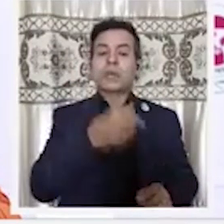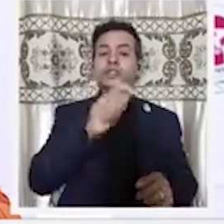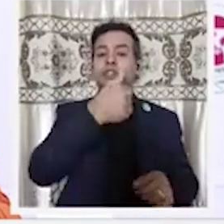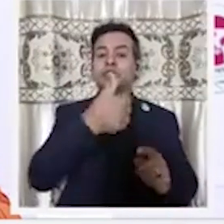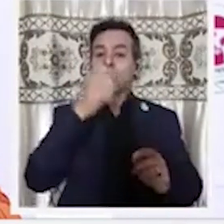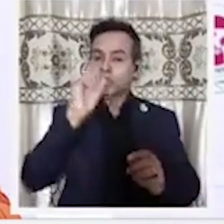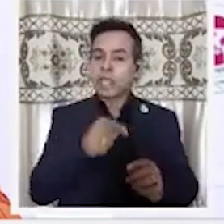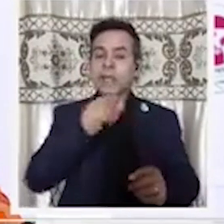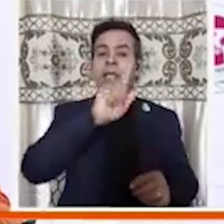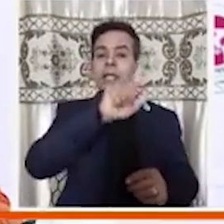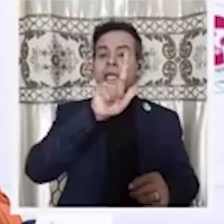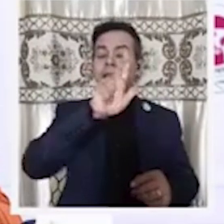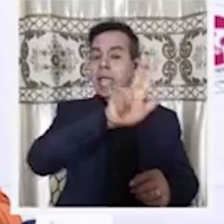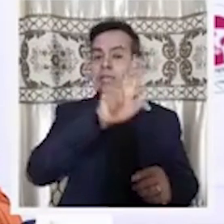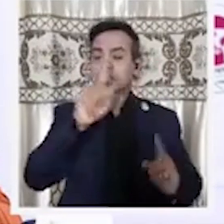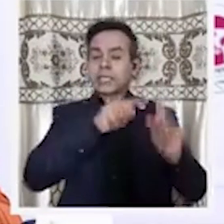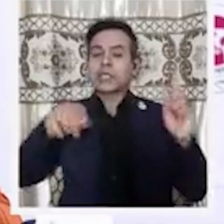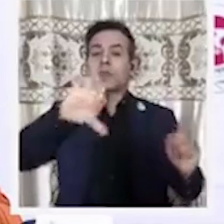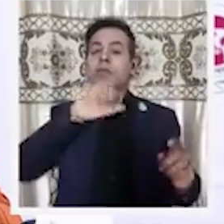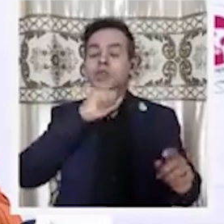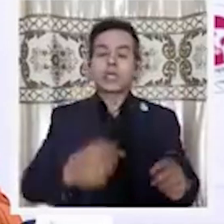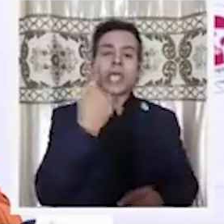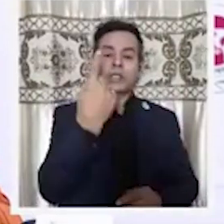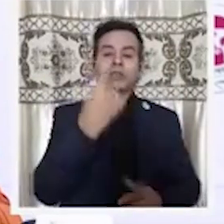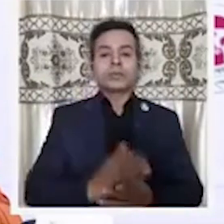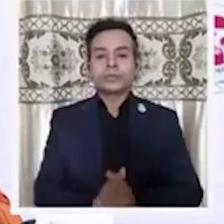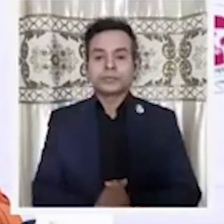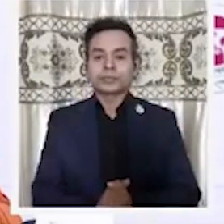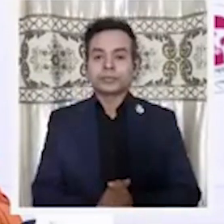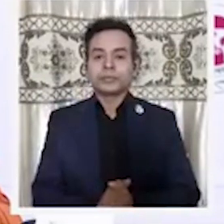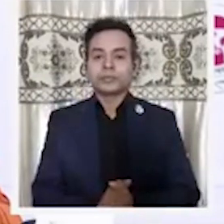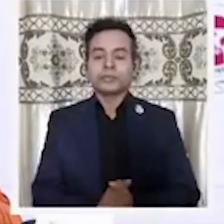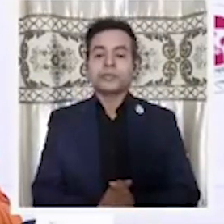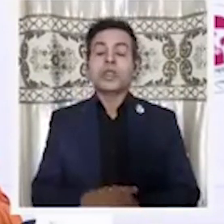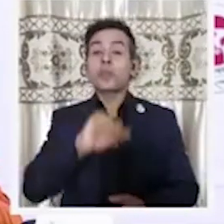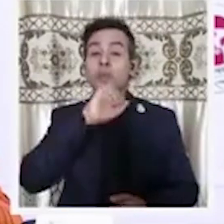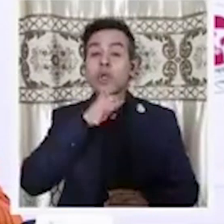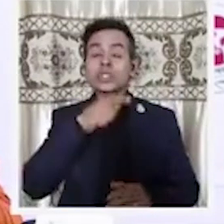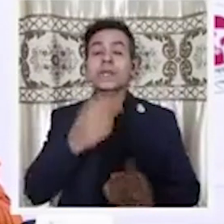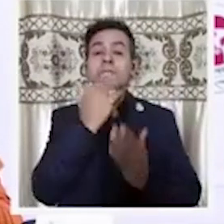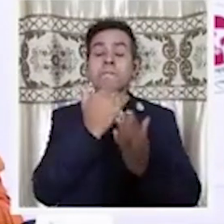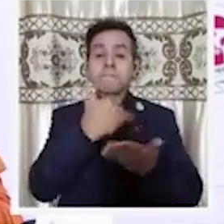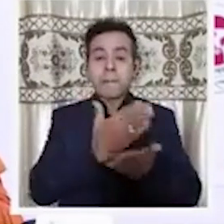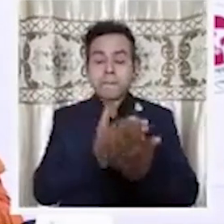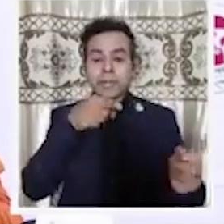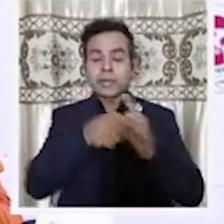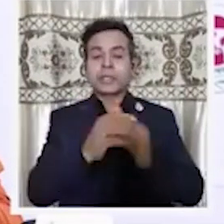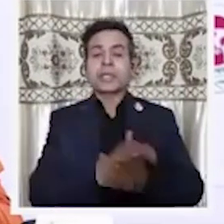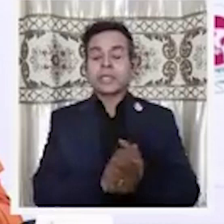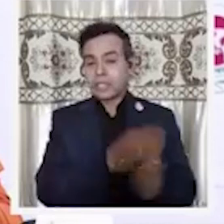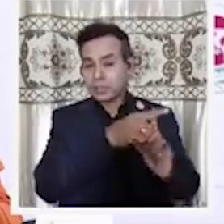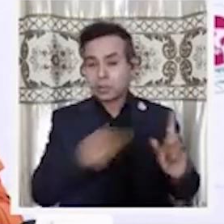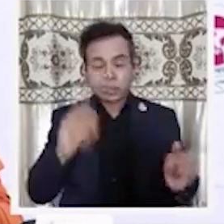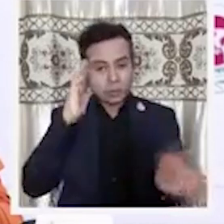41-50 6 জন, 51-60 18 জন, 61-70 21 জন, 71-80 6 জন এবং 81-90 বছরের